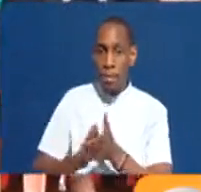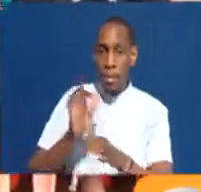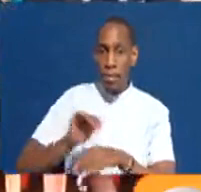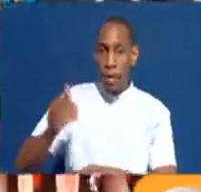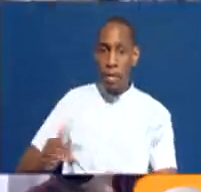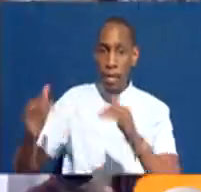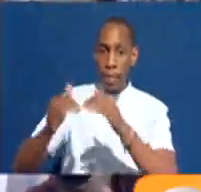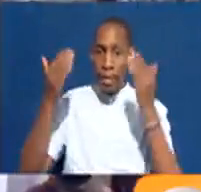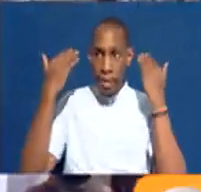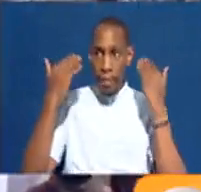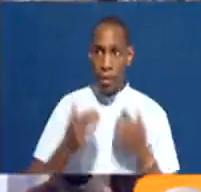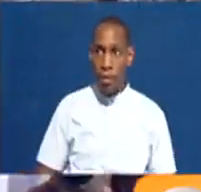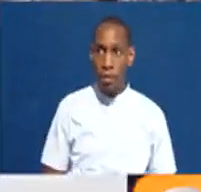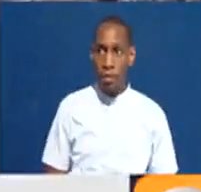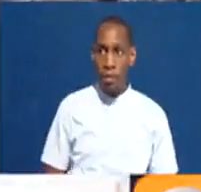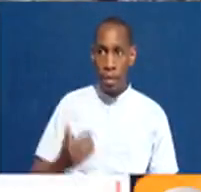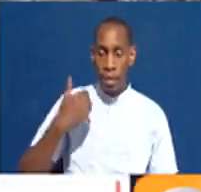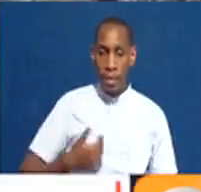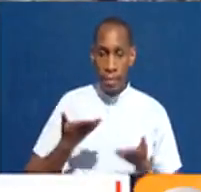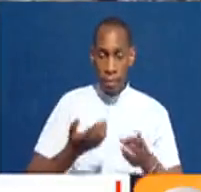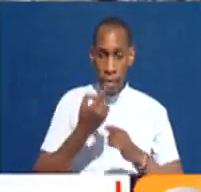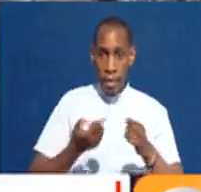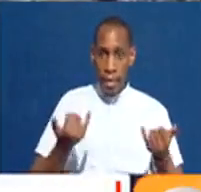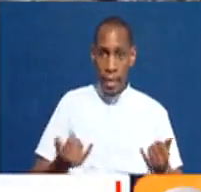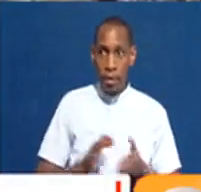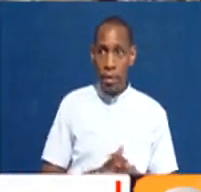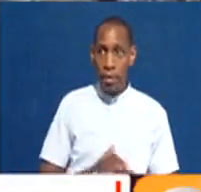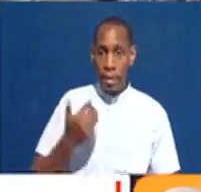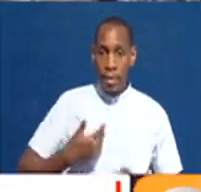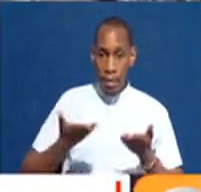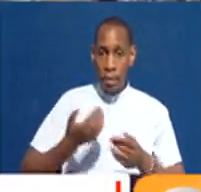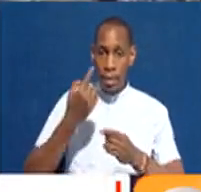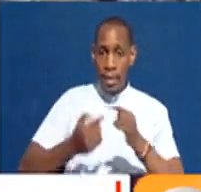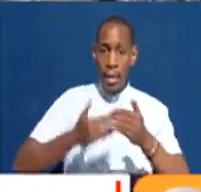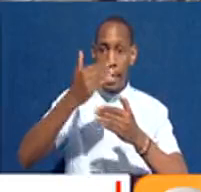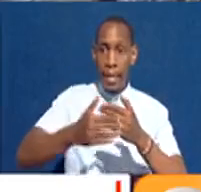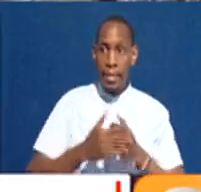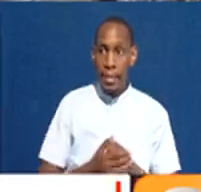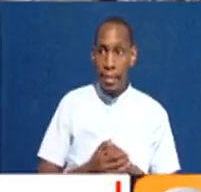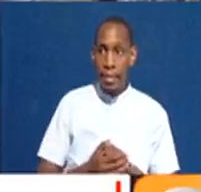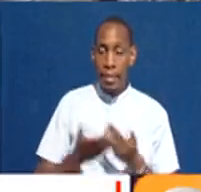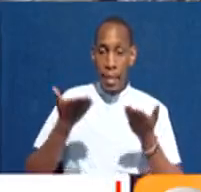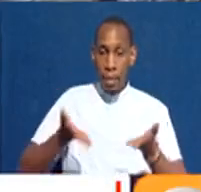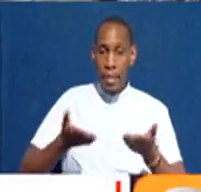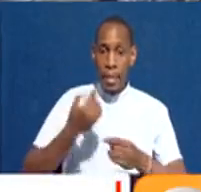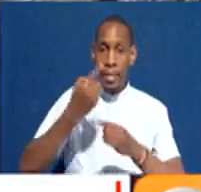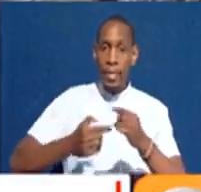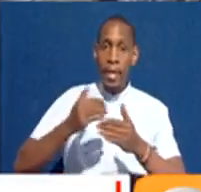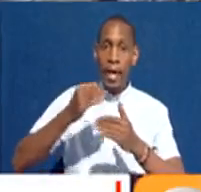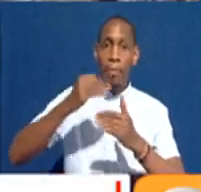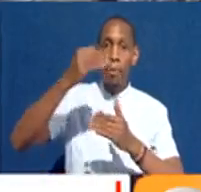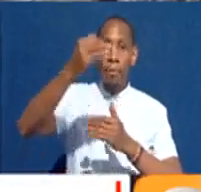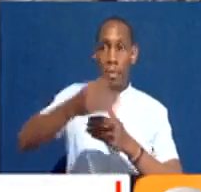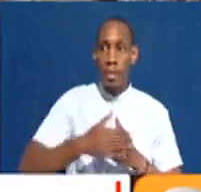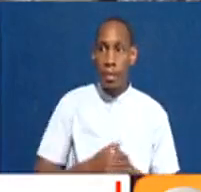kaunti ya Meru. I am here this year, I am here next year, I am here the year after next